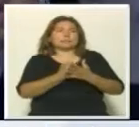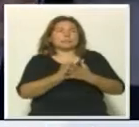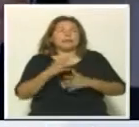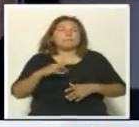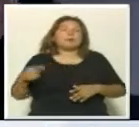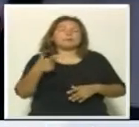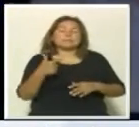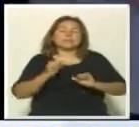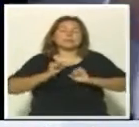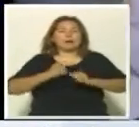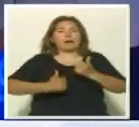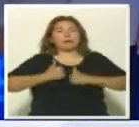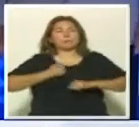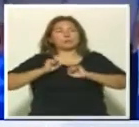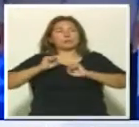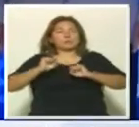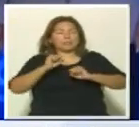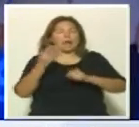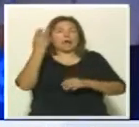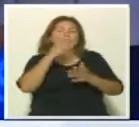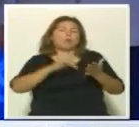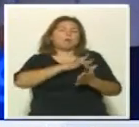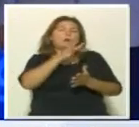облысының намысын қорғаған тәртіп сақшыларының айбынды ақтау